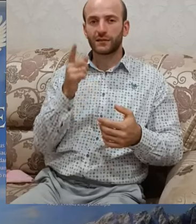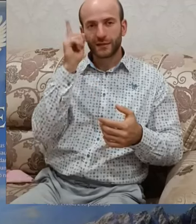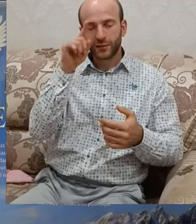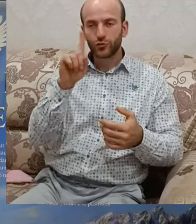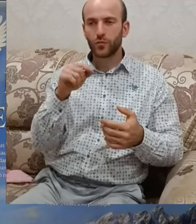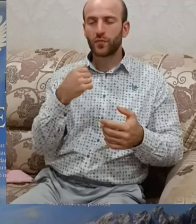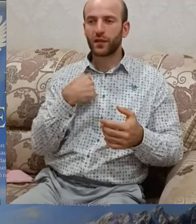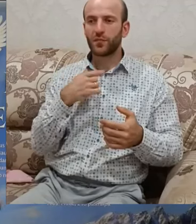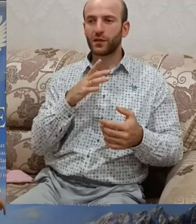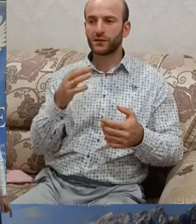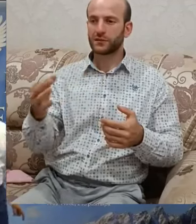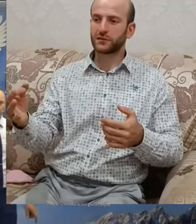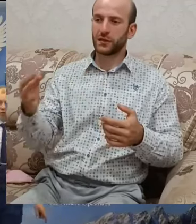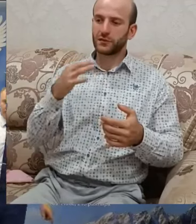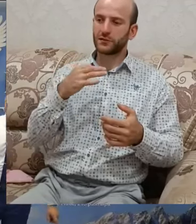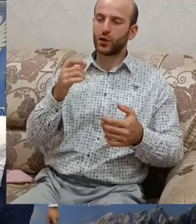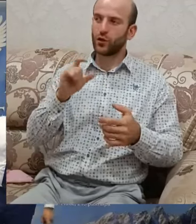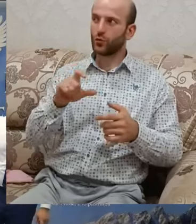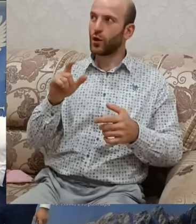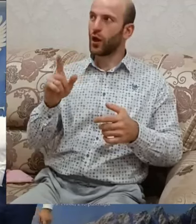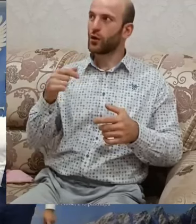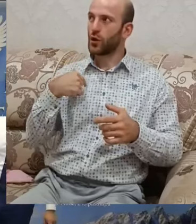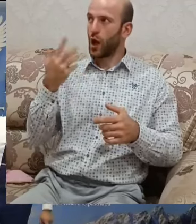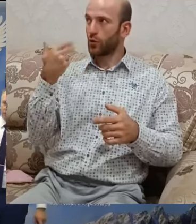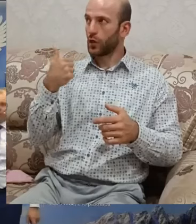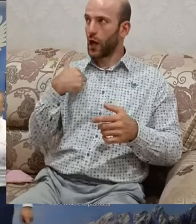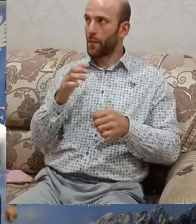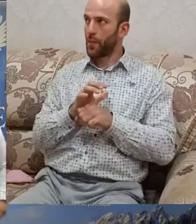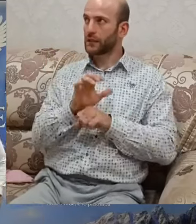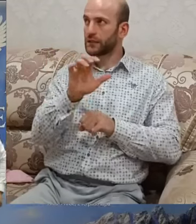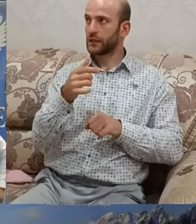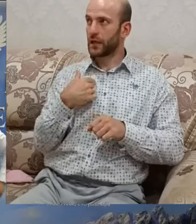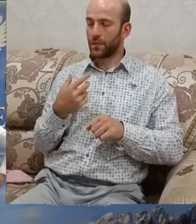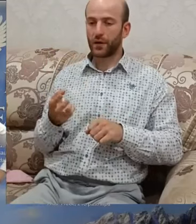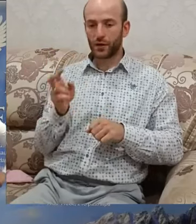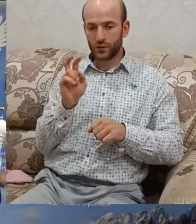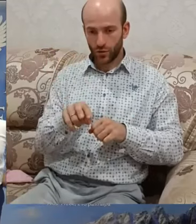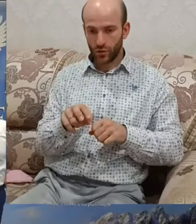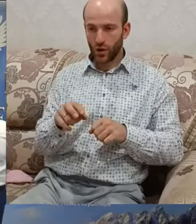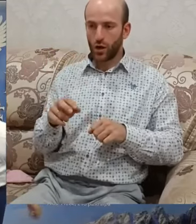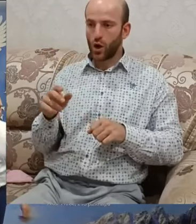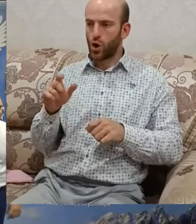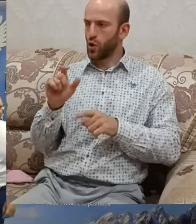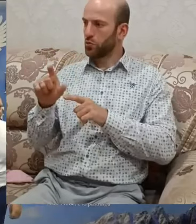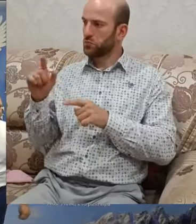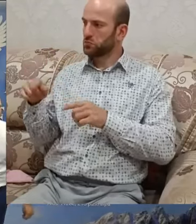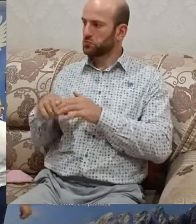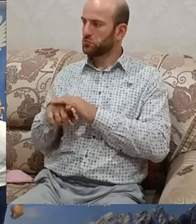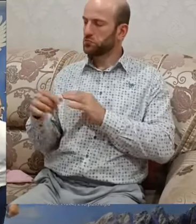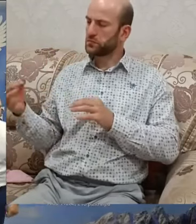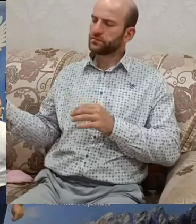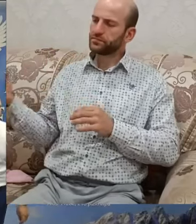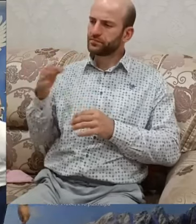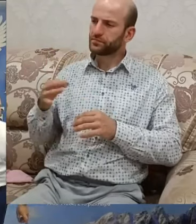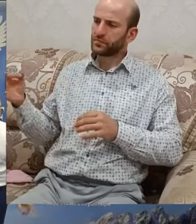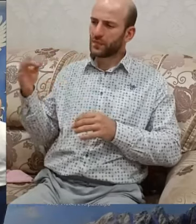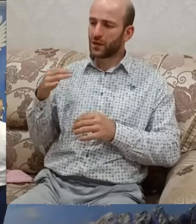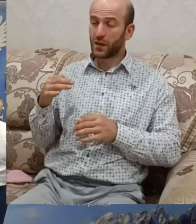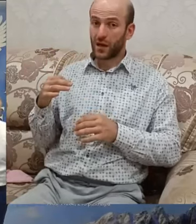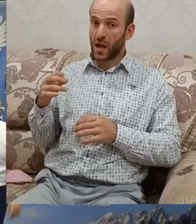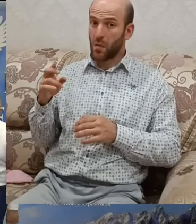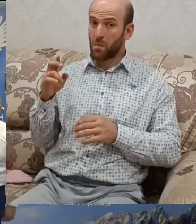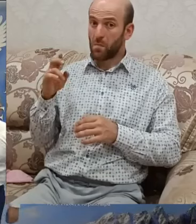žiūrėkite, смотрите, galėjo mane suluošinti visam likusiam laikui. Это могло меня покалечить на все оставшееся время.